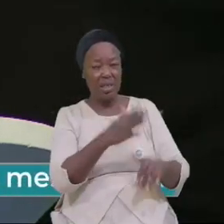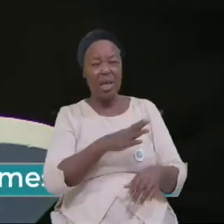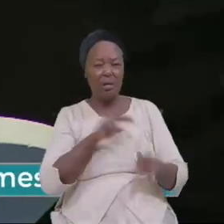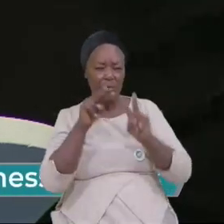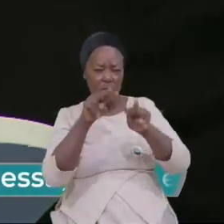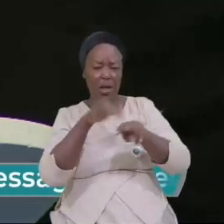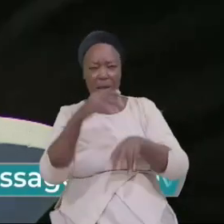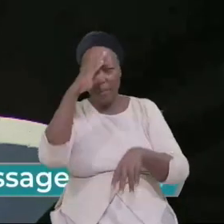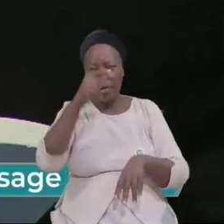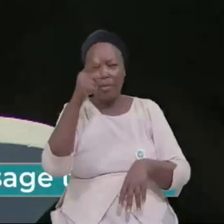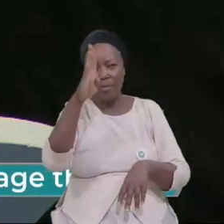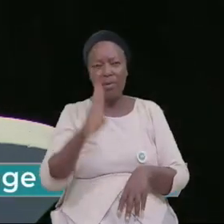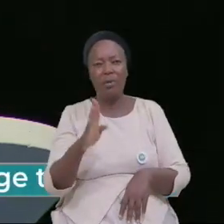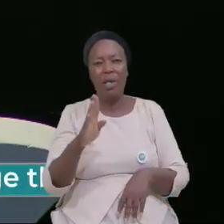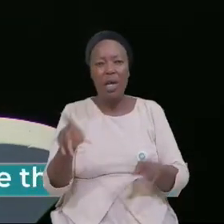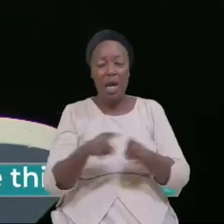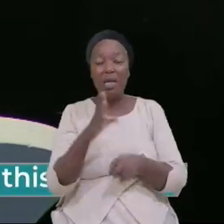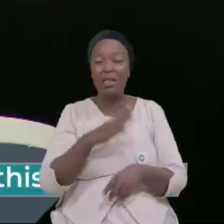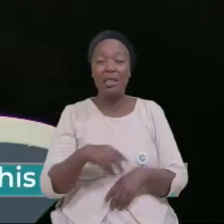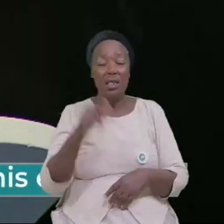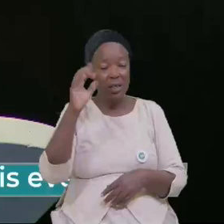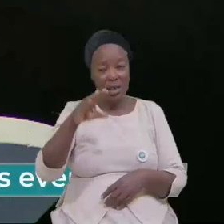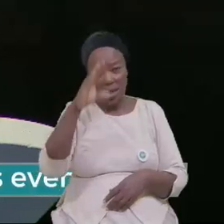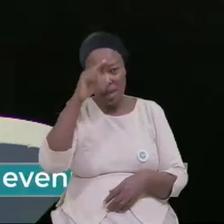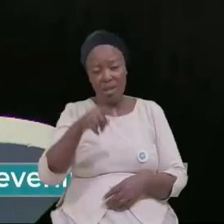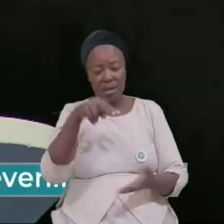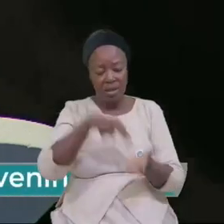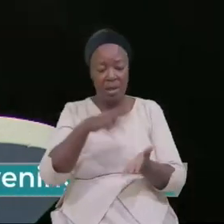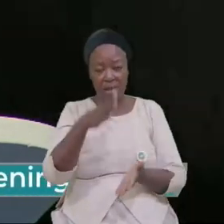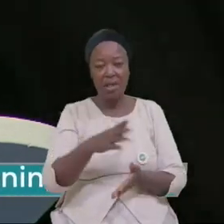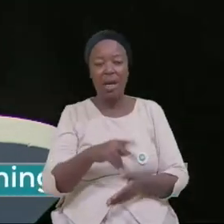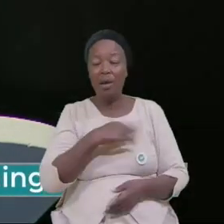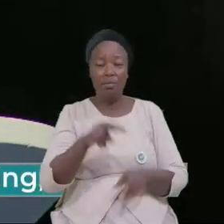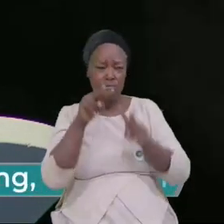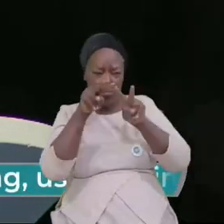Et regardez l'homme de Dieu. Quand il sera debout là, il va le regarder.